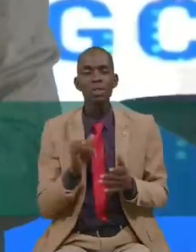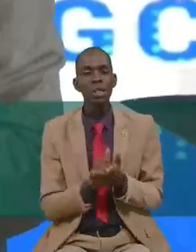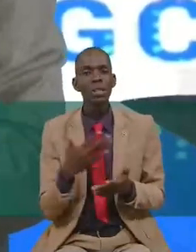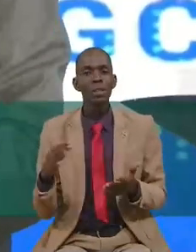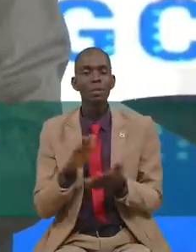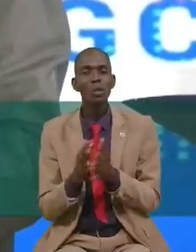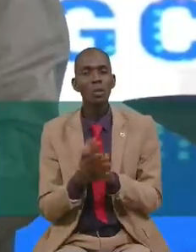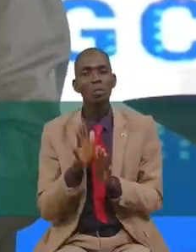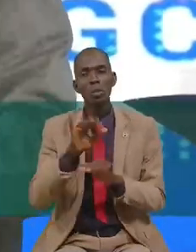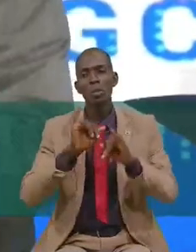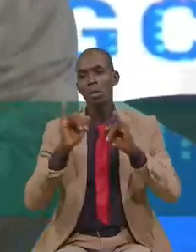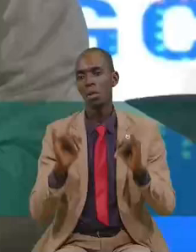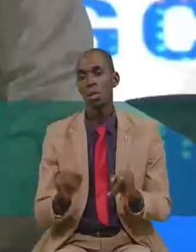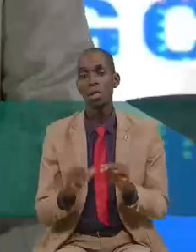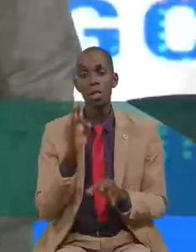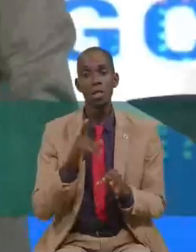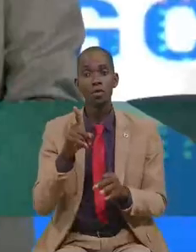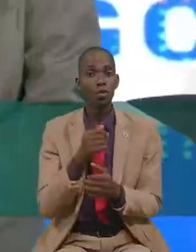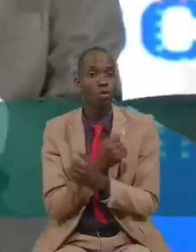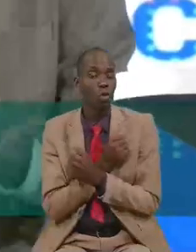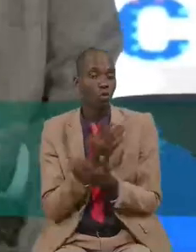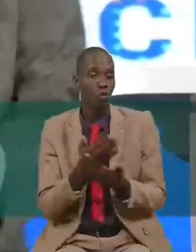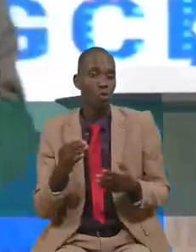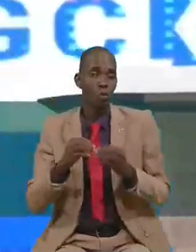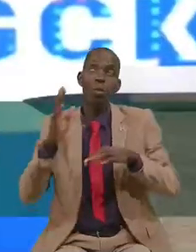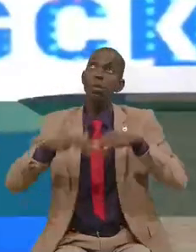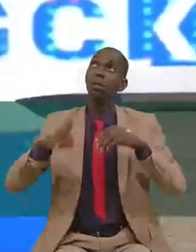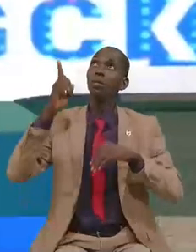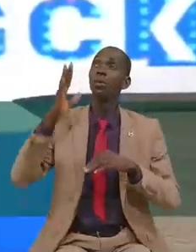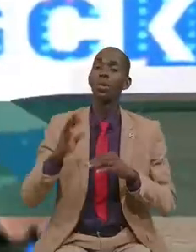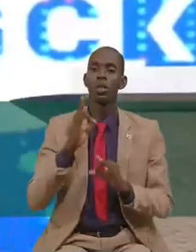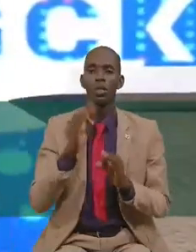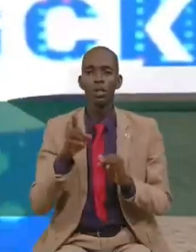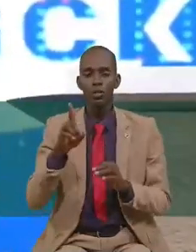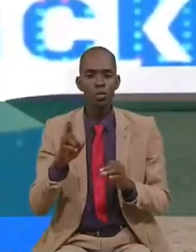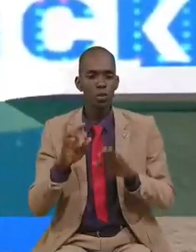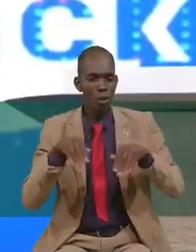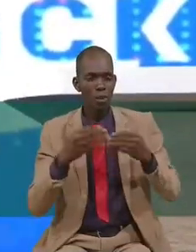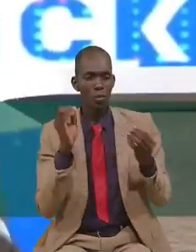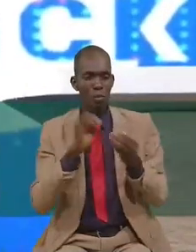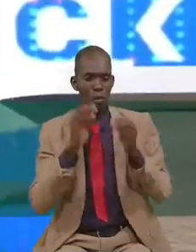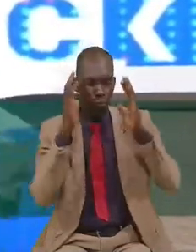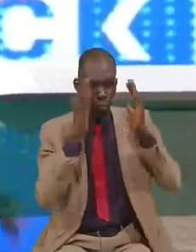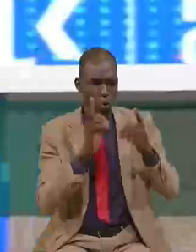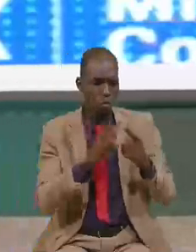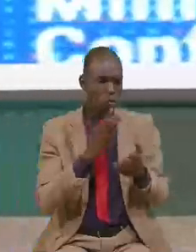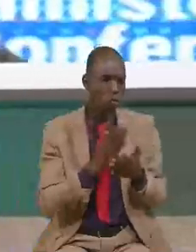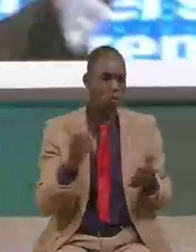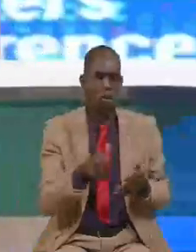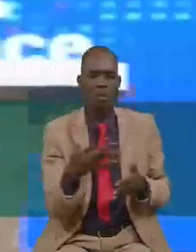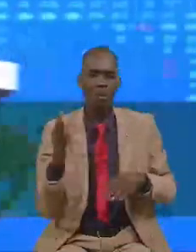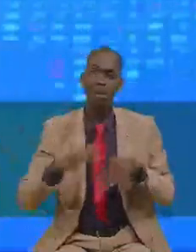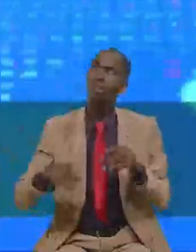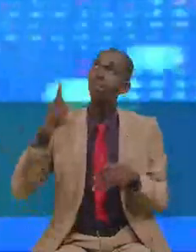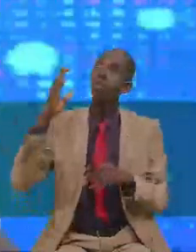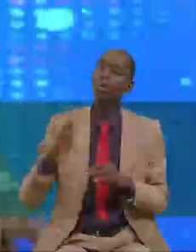plus que Dieu, s'il y a quelque chose qui prend toute ton attention, toute ta vie, toutes tes ressources, quand il y a quelque